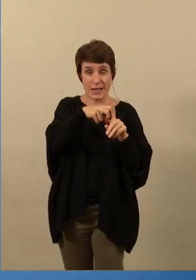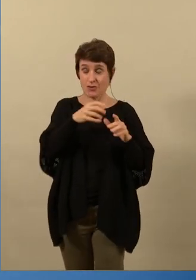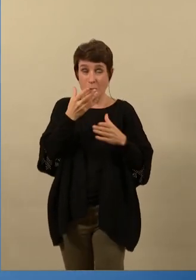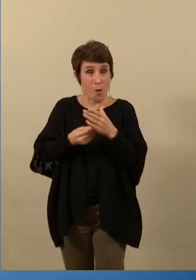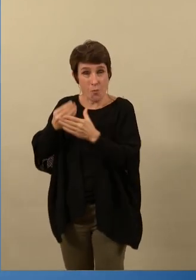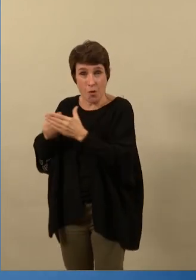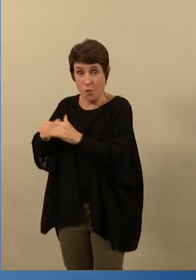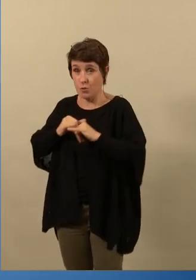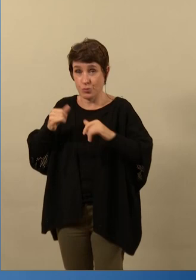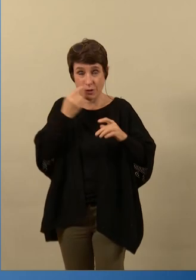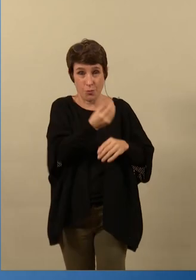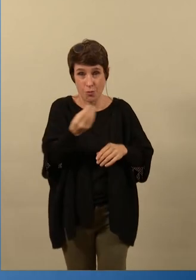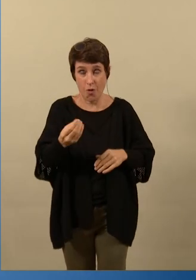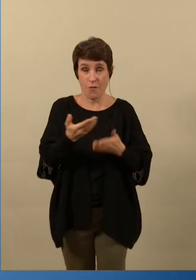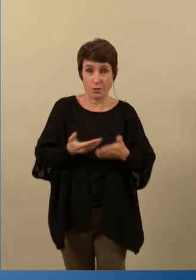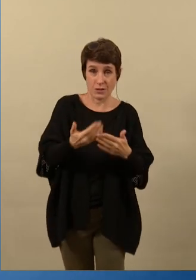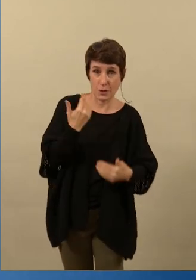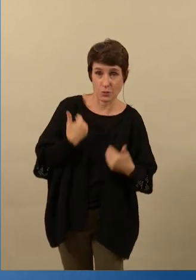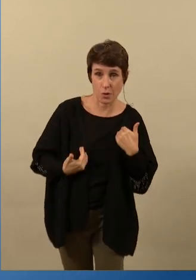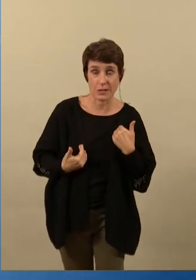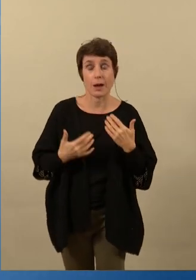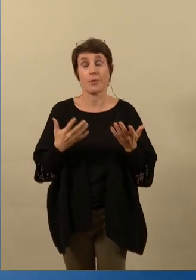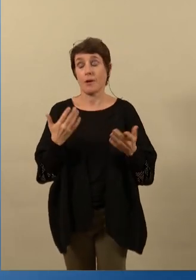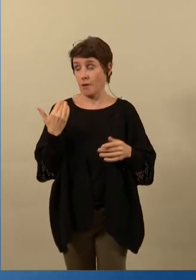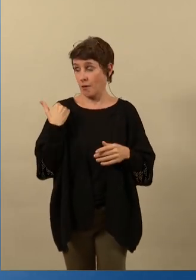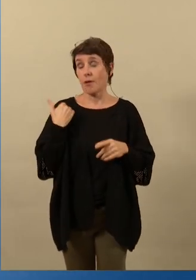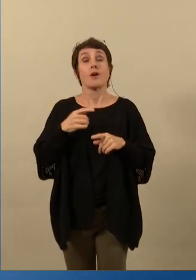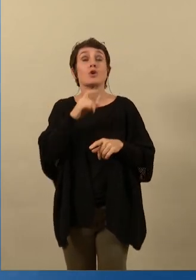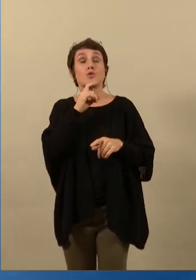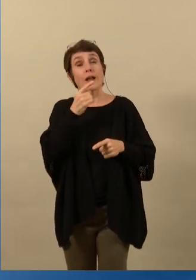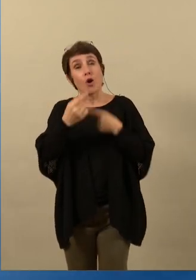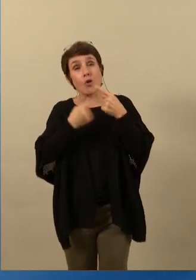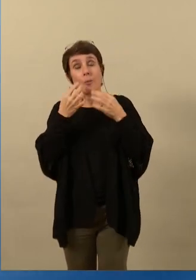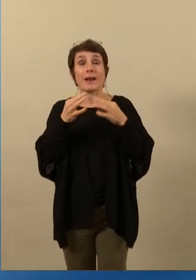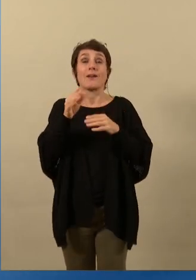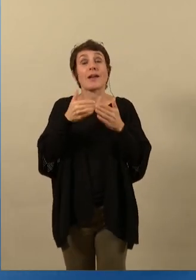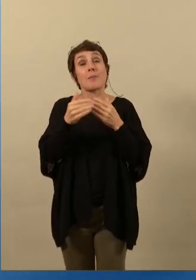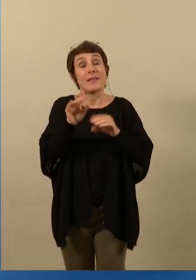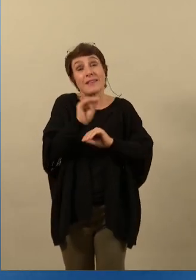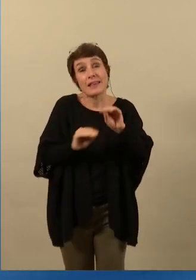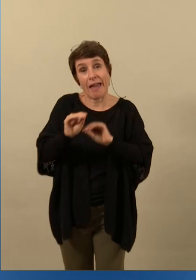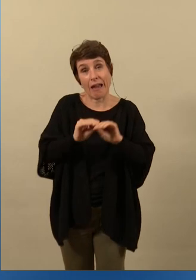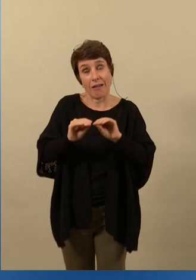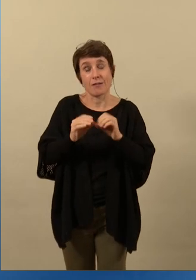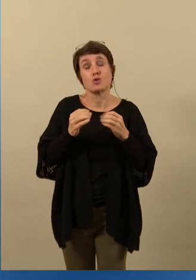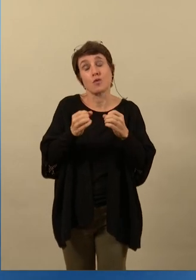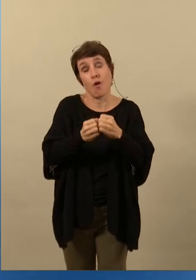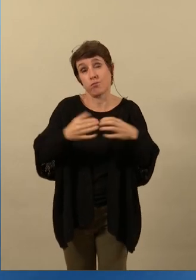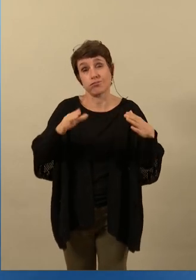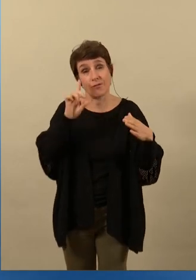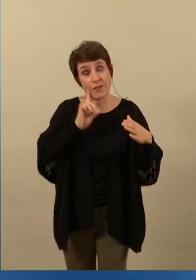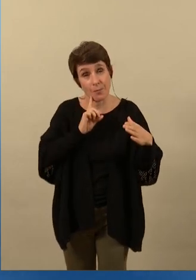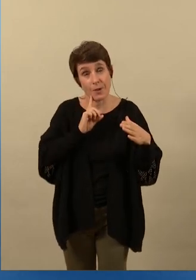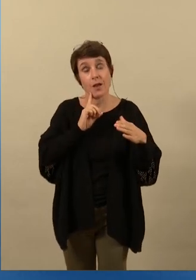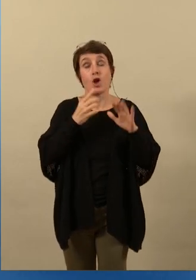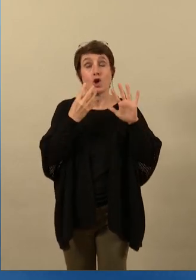d'enfants en situation d'handicap on en parlait il y a quelques heures en parlant des métiers du CER métier pour la plupart féminin je rappelle que